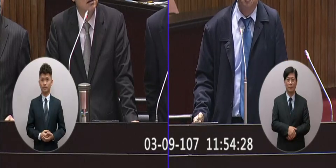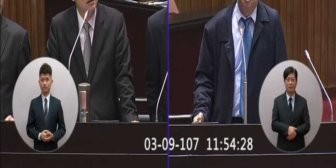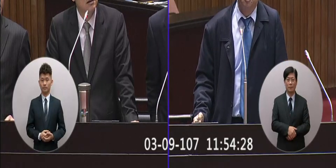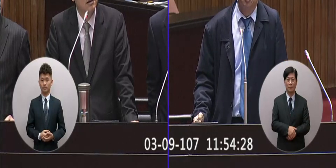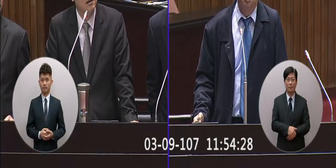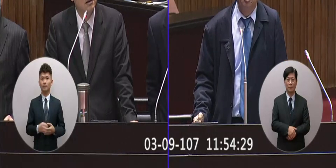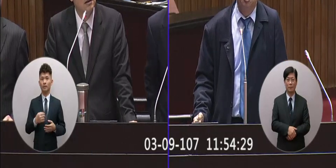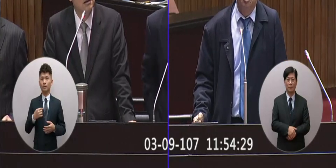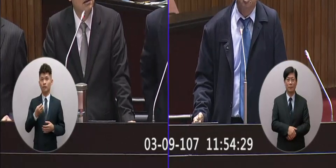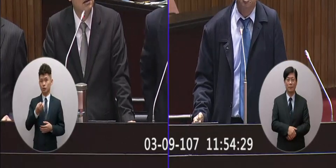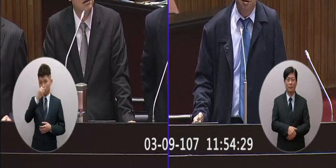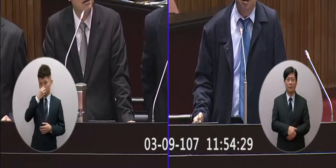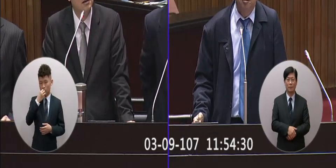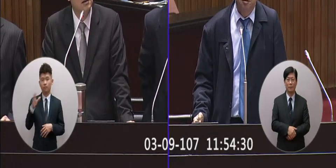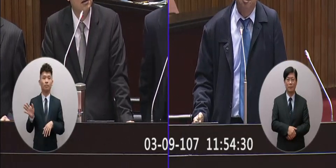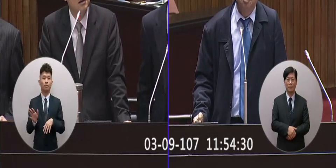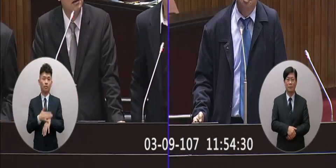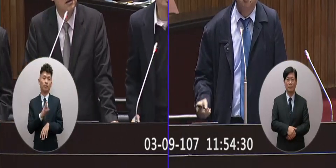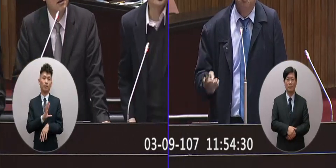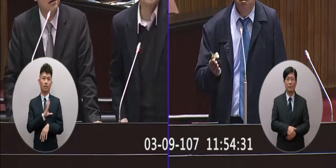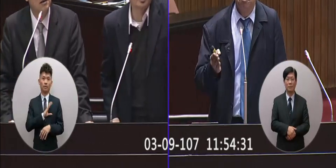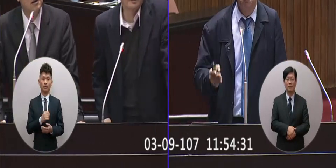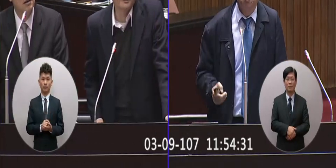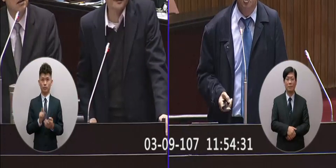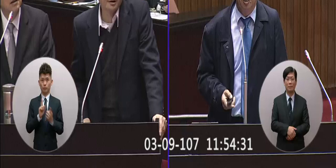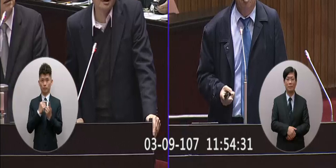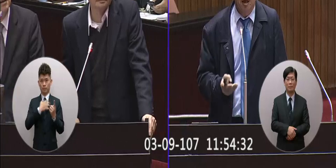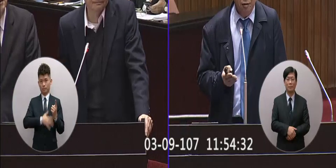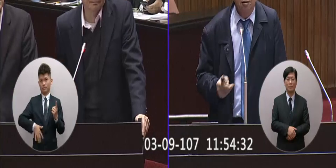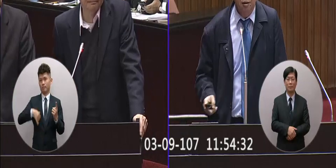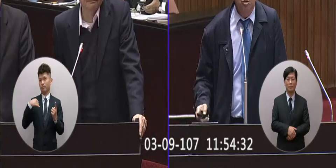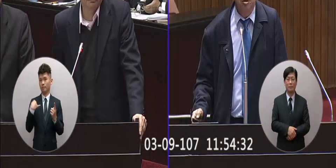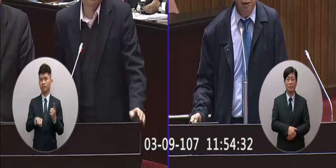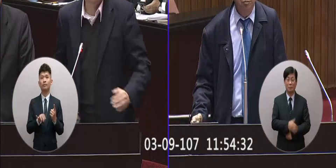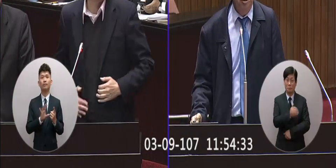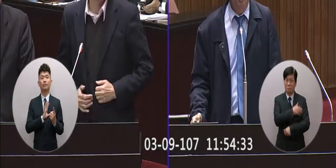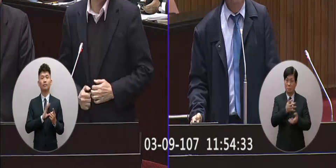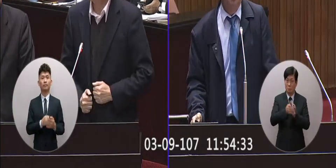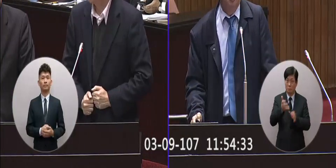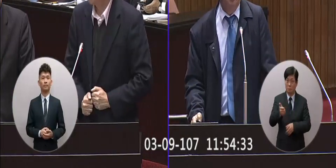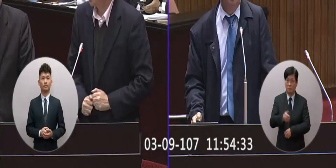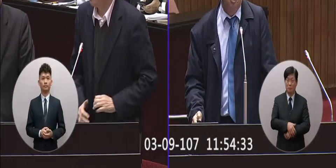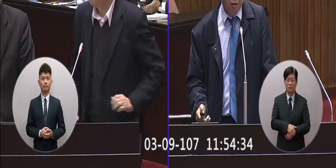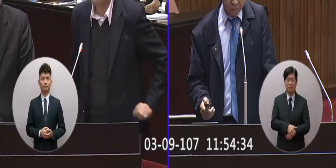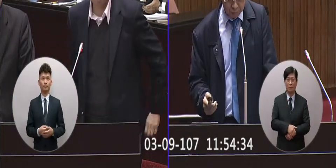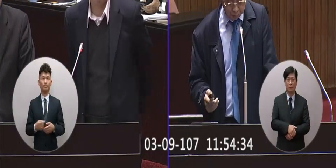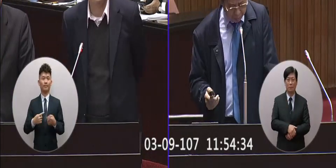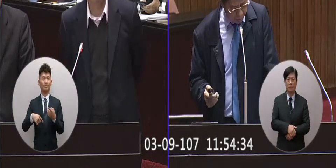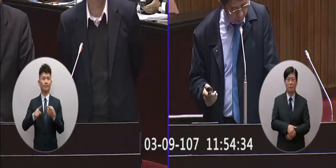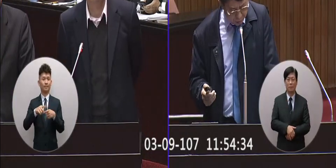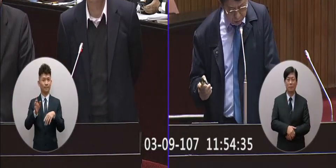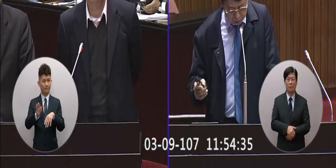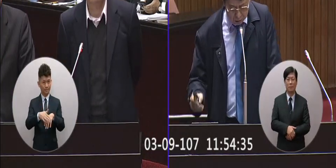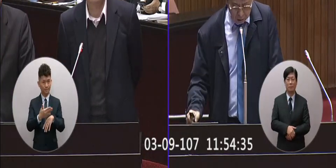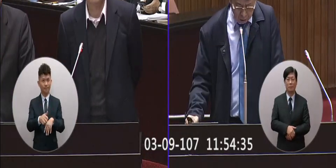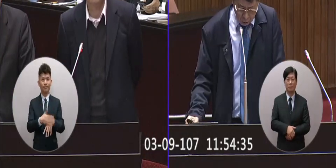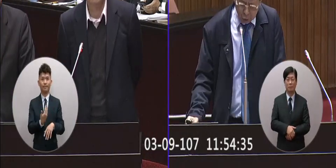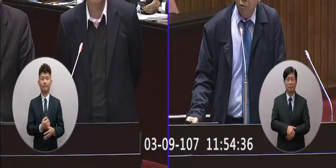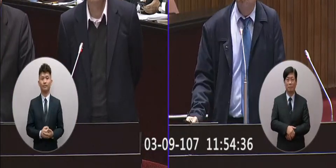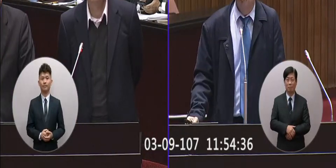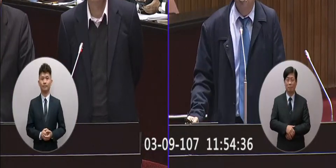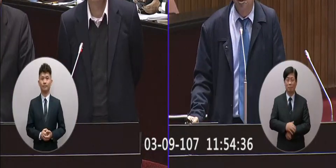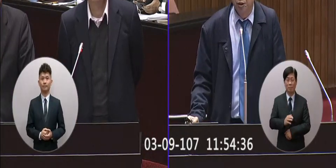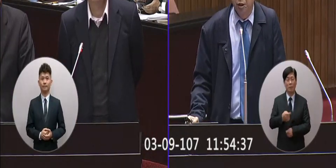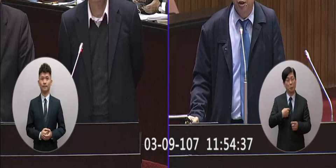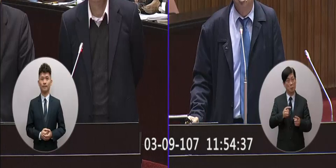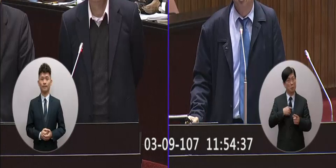基本上当然是不会吃嘛，基本上因为这对人体有害嘛。 好啊，陈部陈部长 不会，应该是不会了哈。 但是我